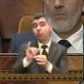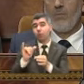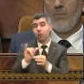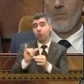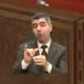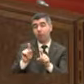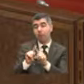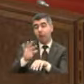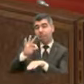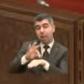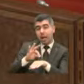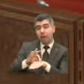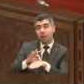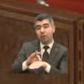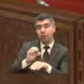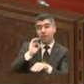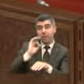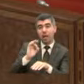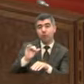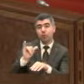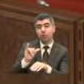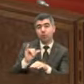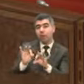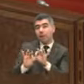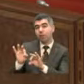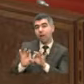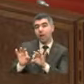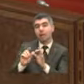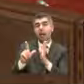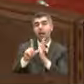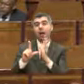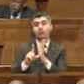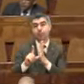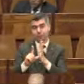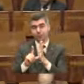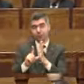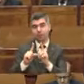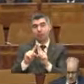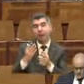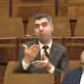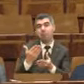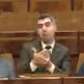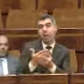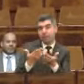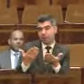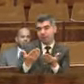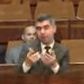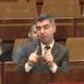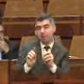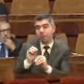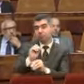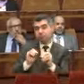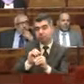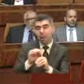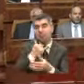لاولها المسطره الاداريه، هي عباره عن اجراءات وديه تهدف الى تمكين الاجير او داوي في حاله وفاته من